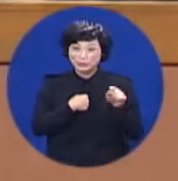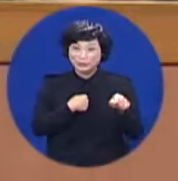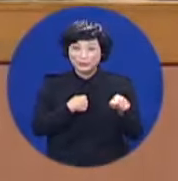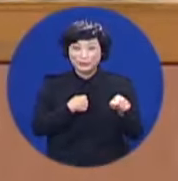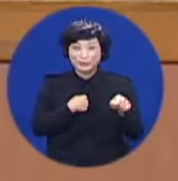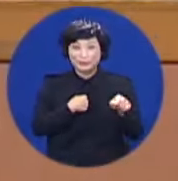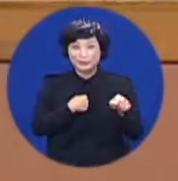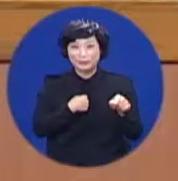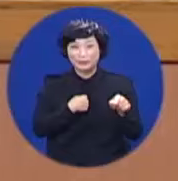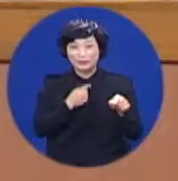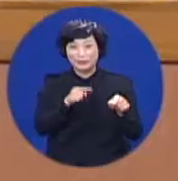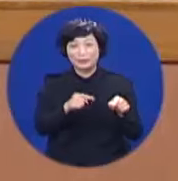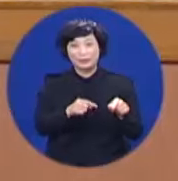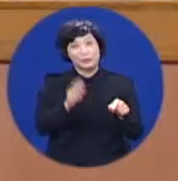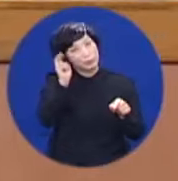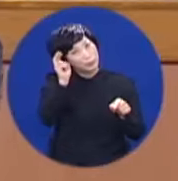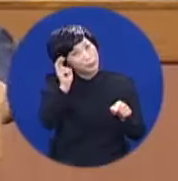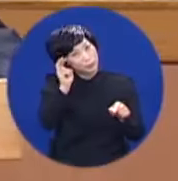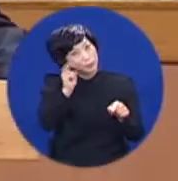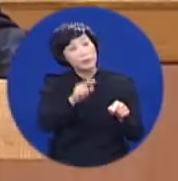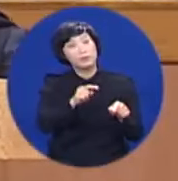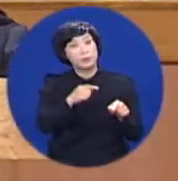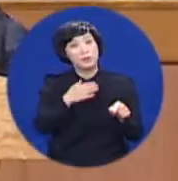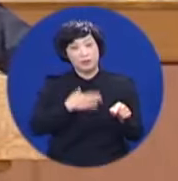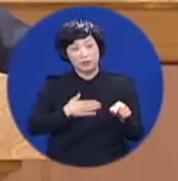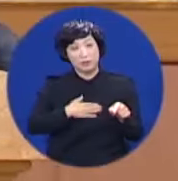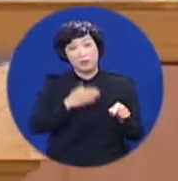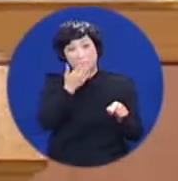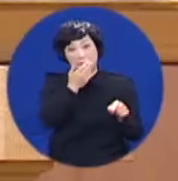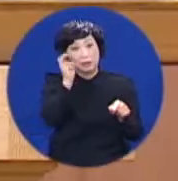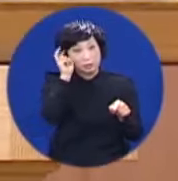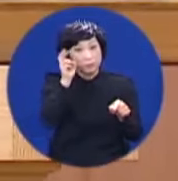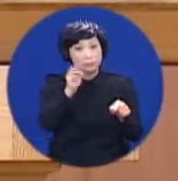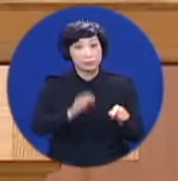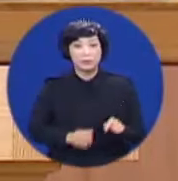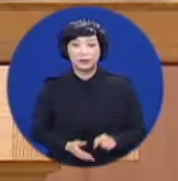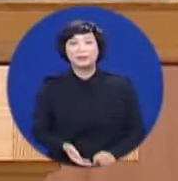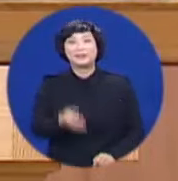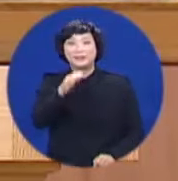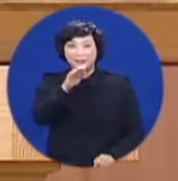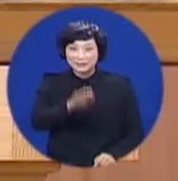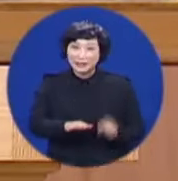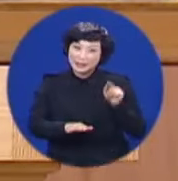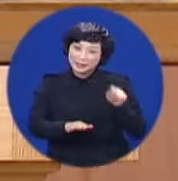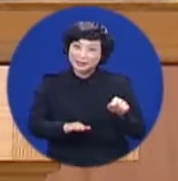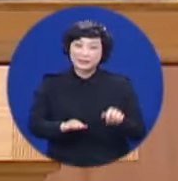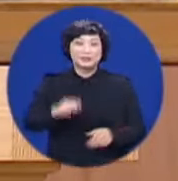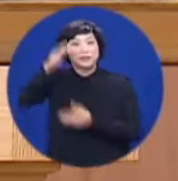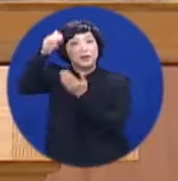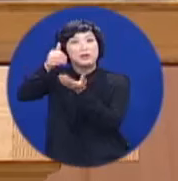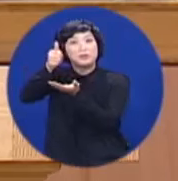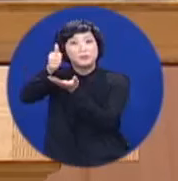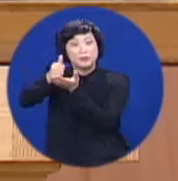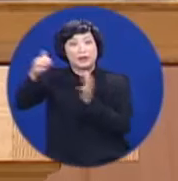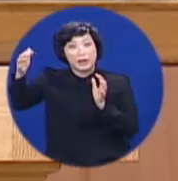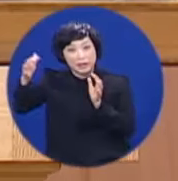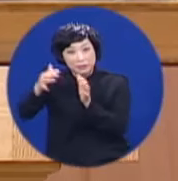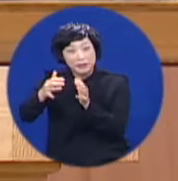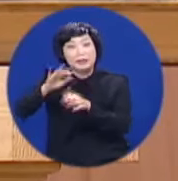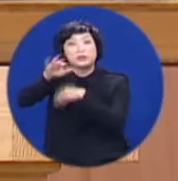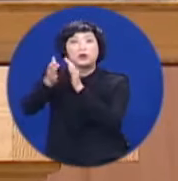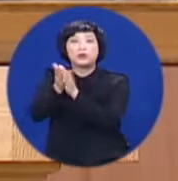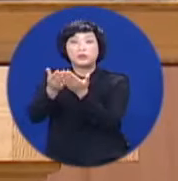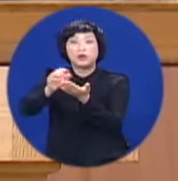나름대로 짐작에서 짚어서 알 수 있어요. 그러나 성령으로